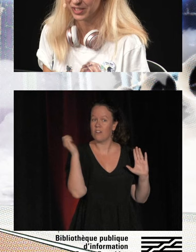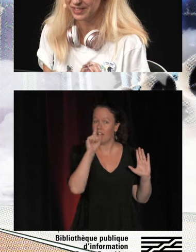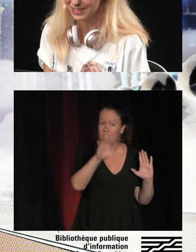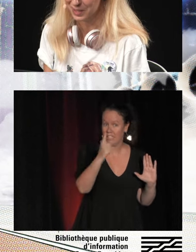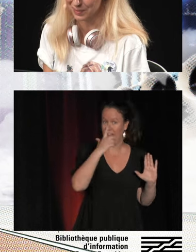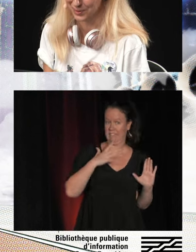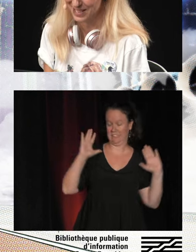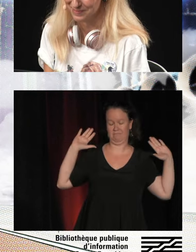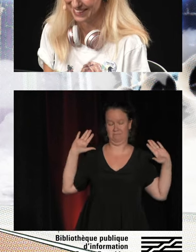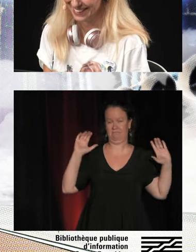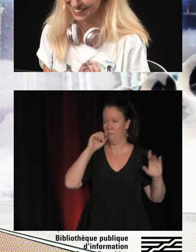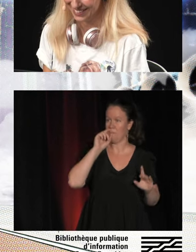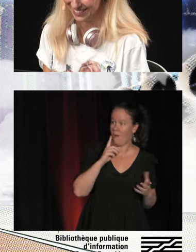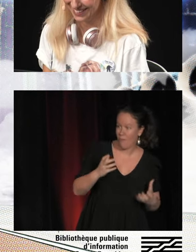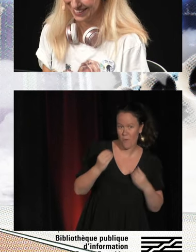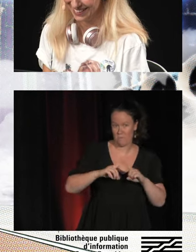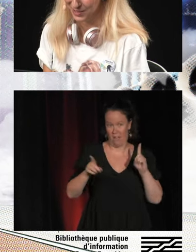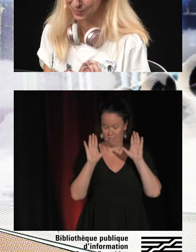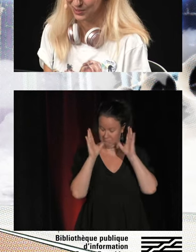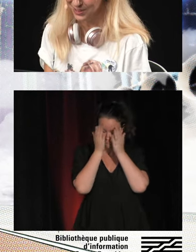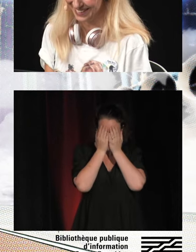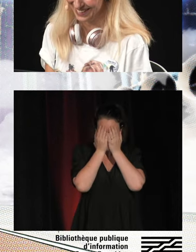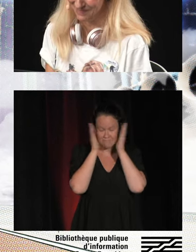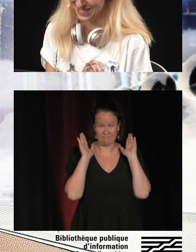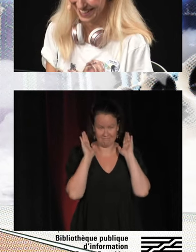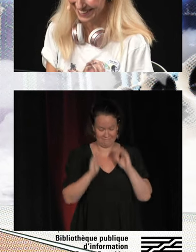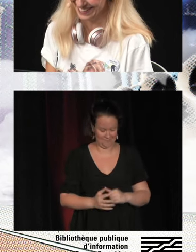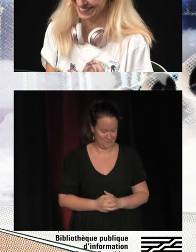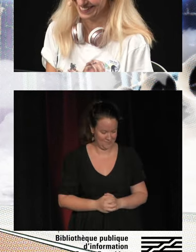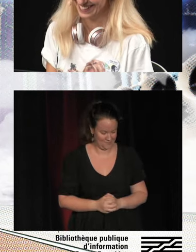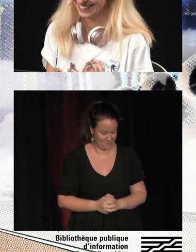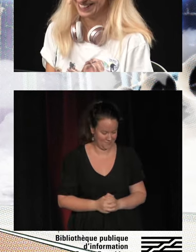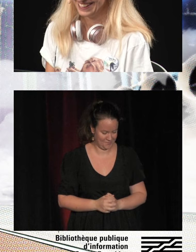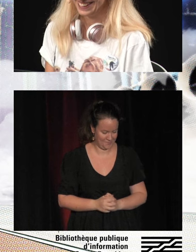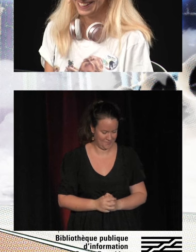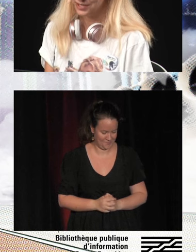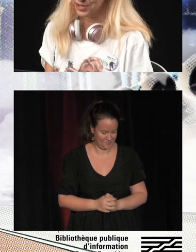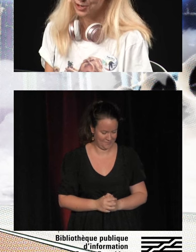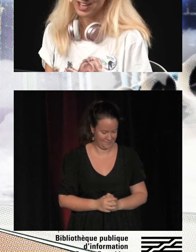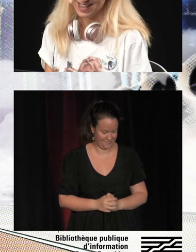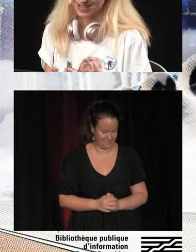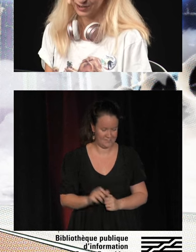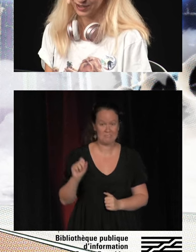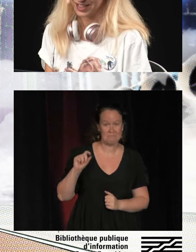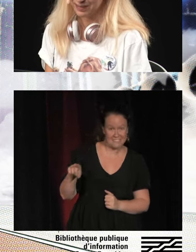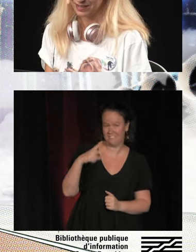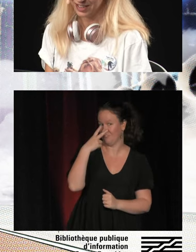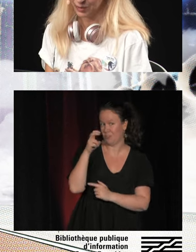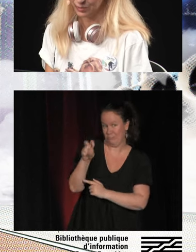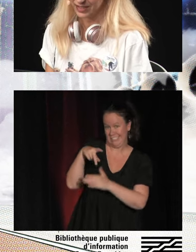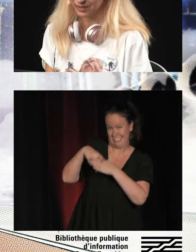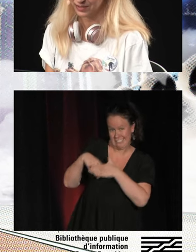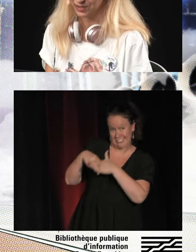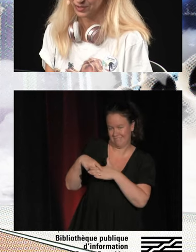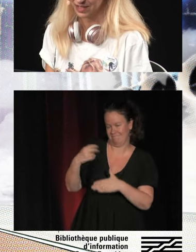sur la parentalité, hein, y a pas de problème. Mais... On a des opinions, mais... Ce Yoshi-là n'allait pas